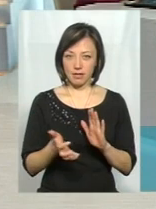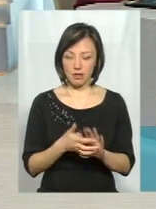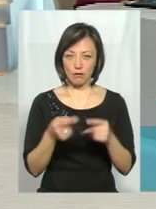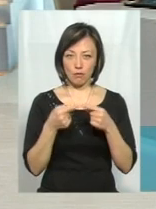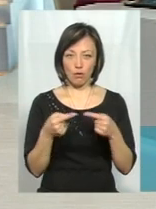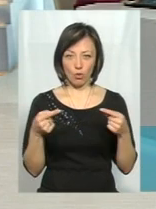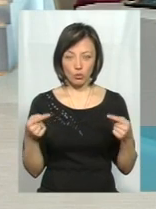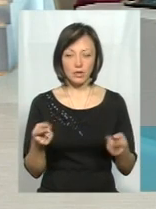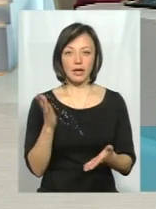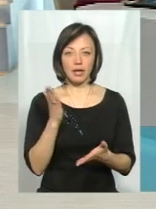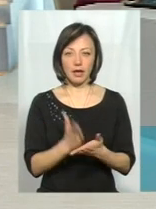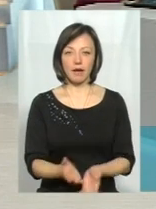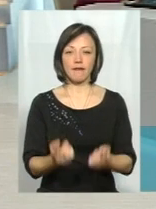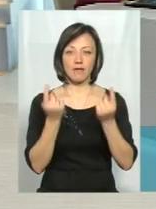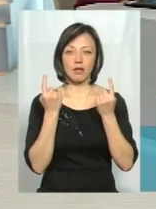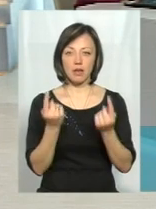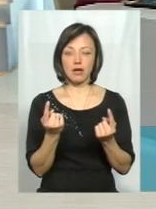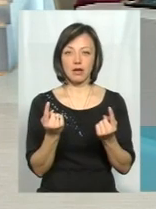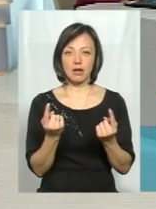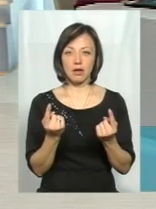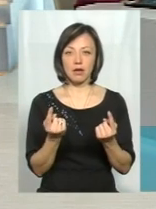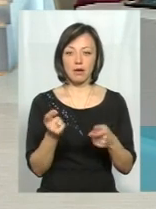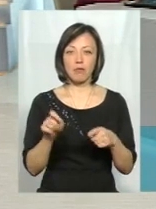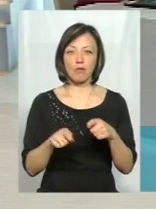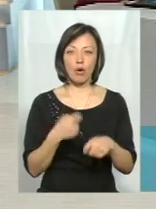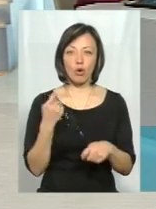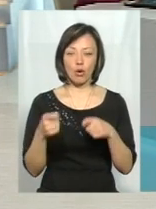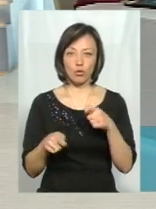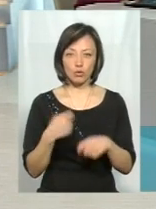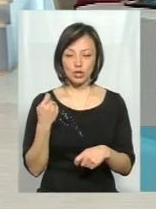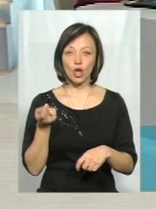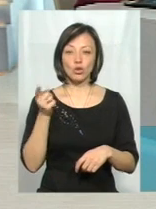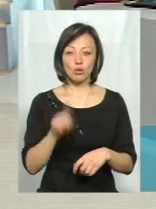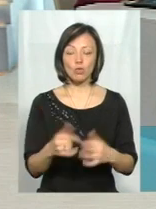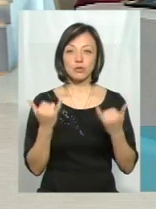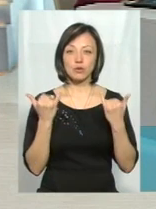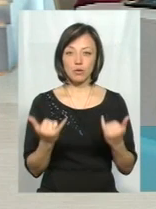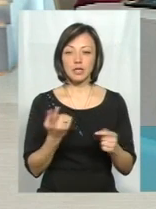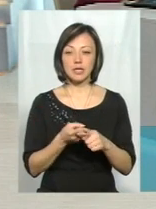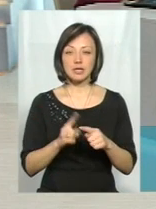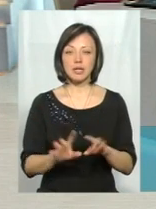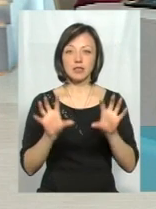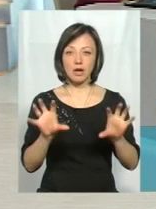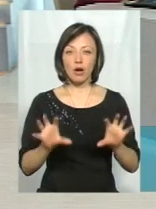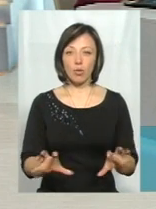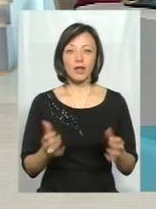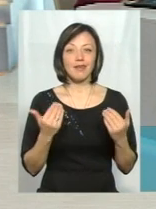продукції, значить є великі порушення. І тому сьогодні цей закон,